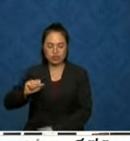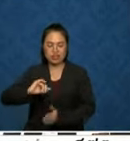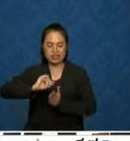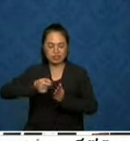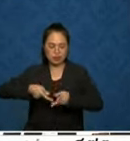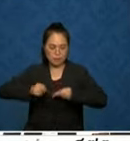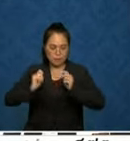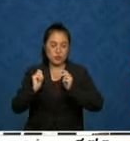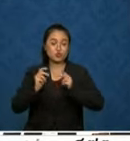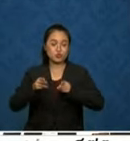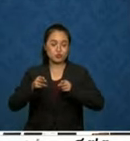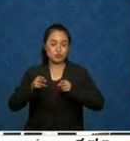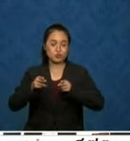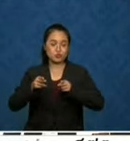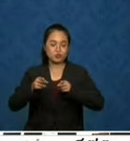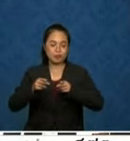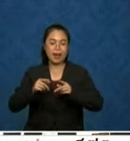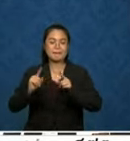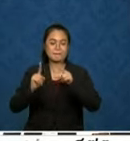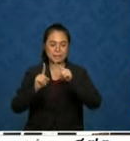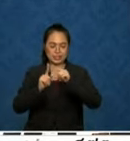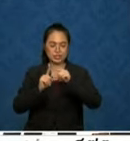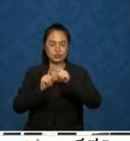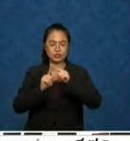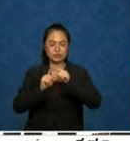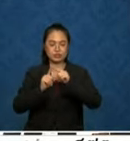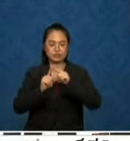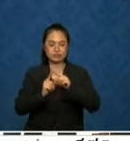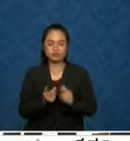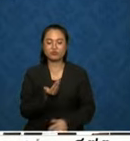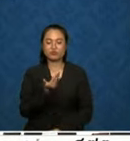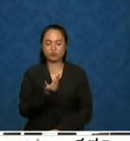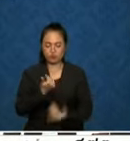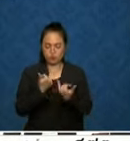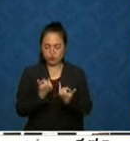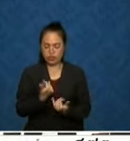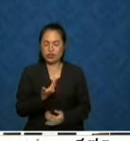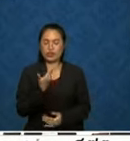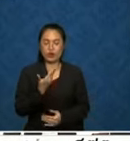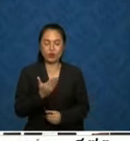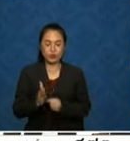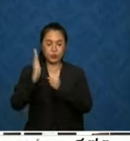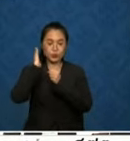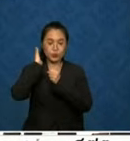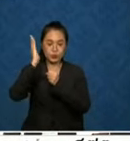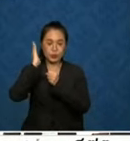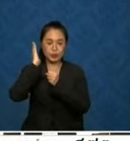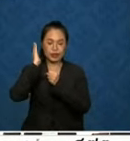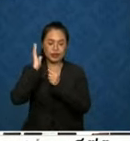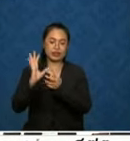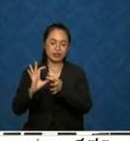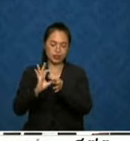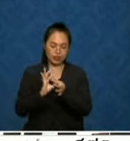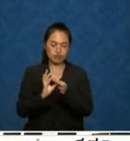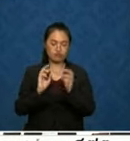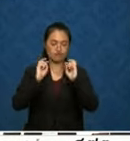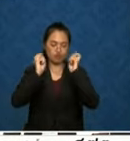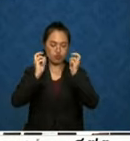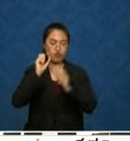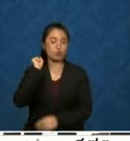เขต7พรรคประชาชนนะครับวันนี้ผมก็ขอมีส่วนร่วมในการอภิปรายเกี่ยวกับยติด่วน